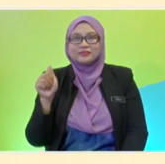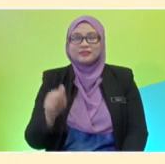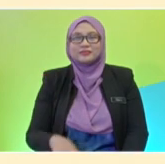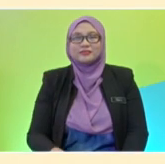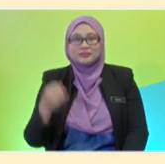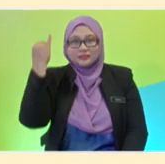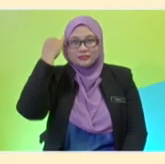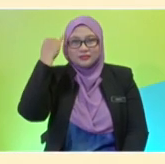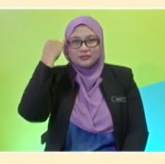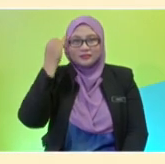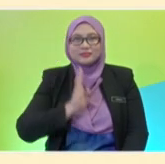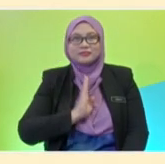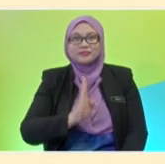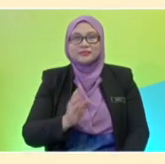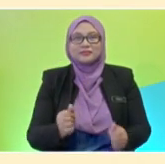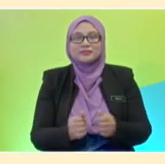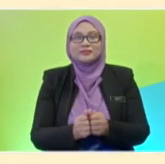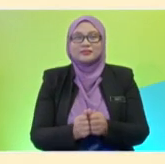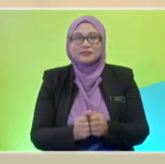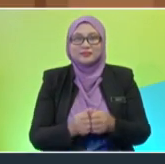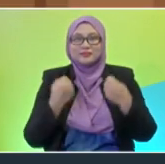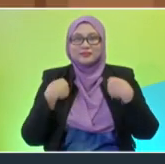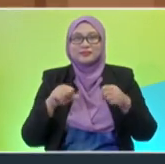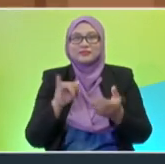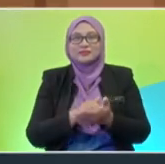itu oke terima kasih